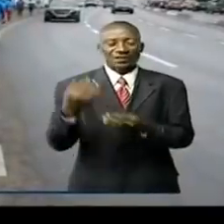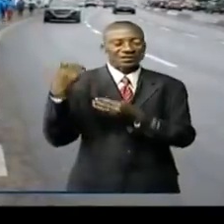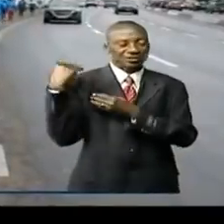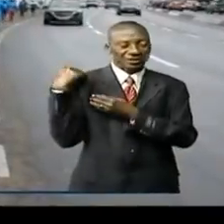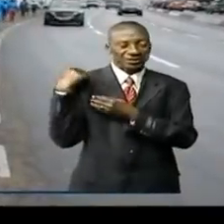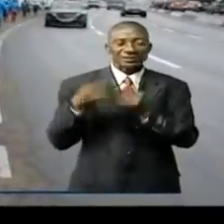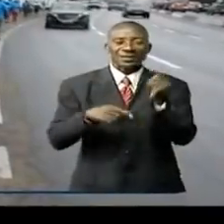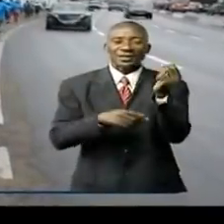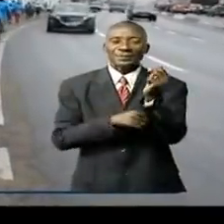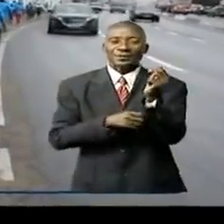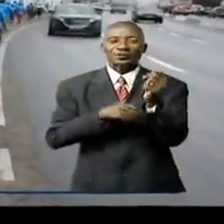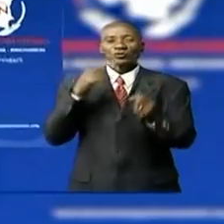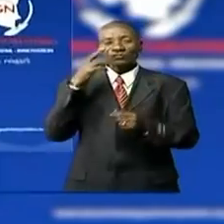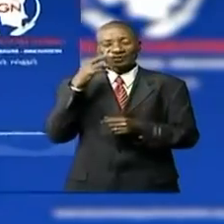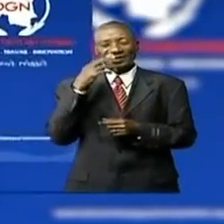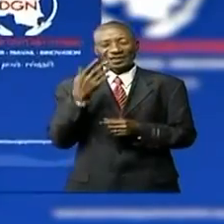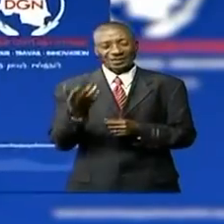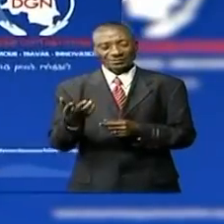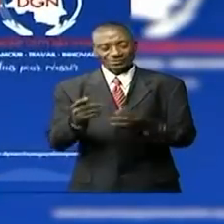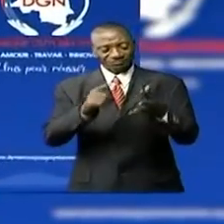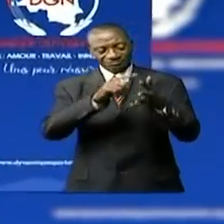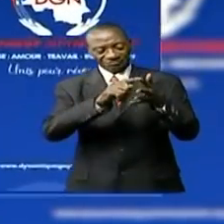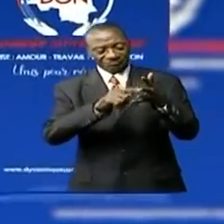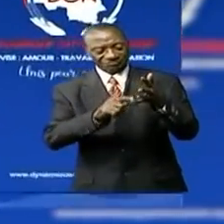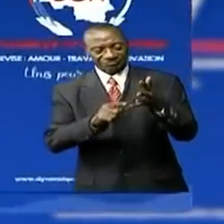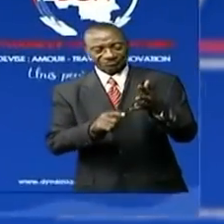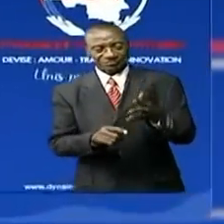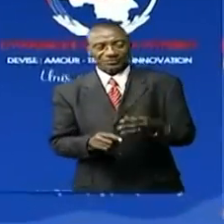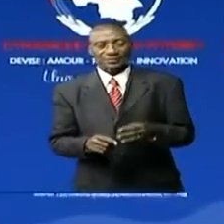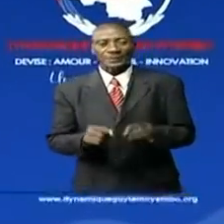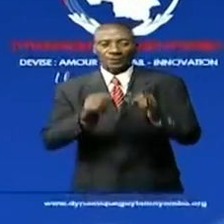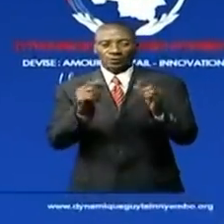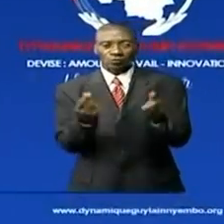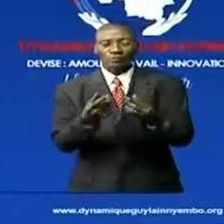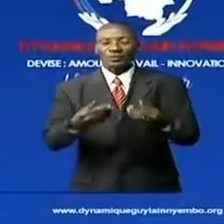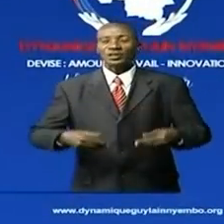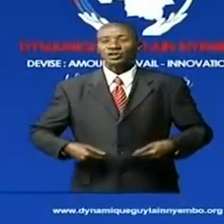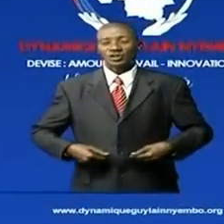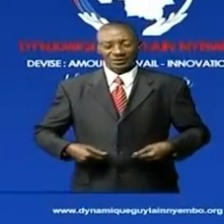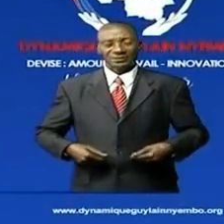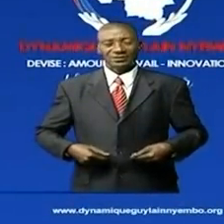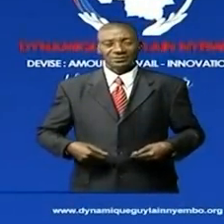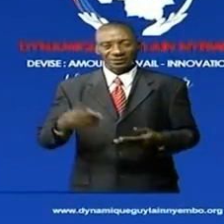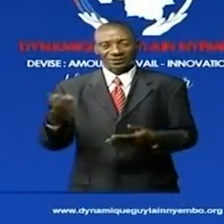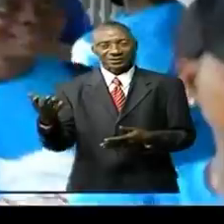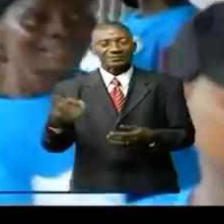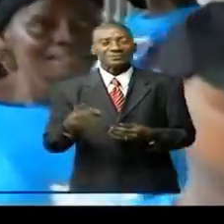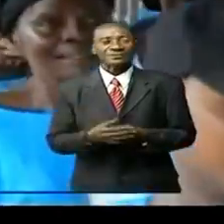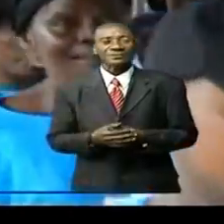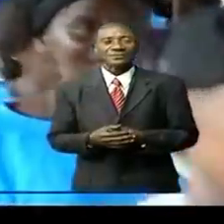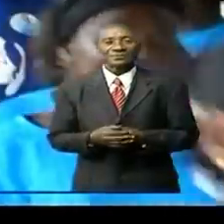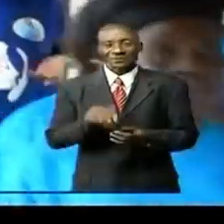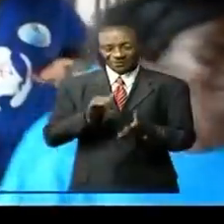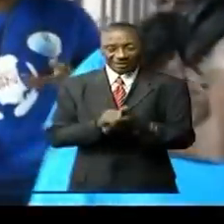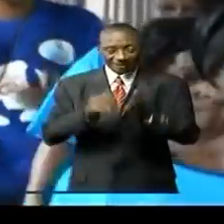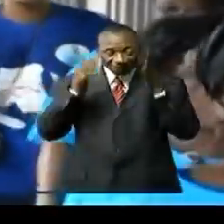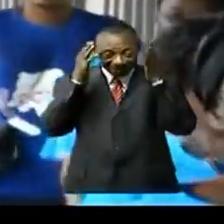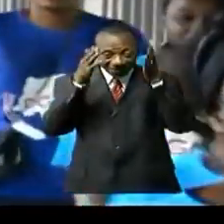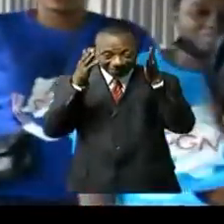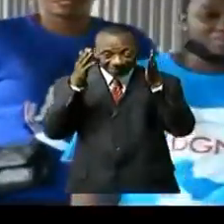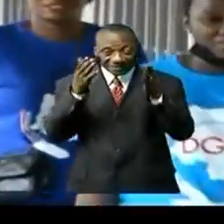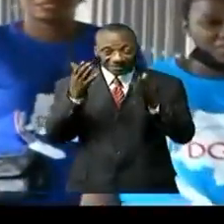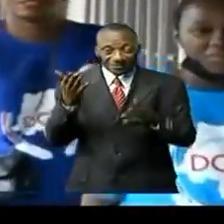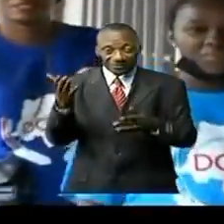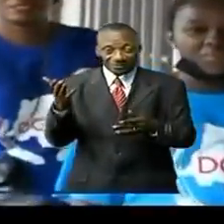quelques missions à accomplir par la dynamique Guylaine Nyembo des jeunes en sigle, dont le cheval de bataille reste la valorisation